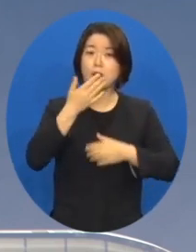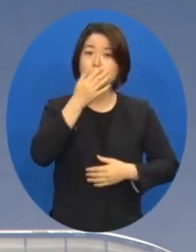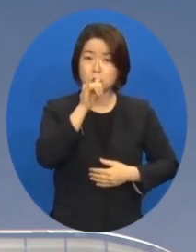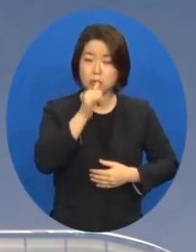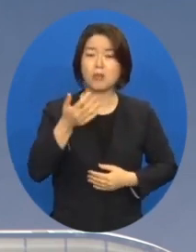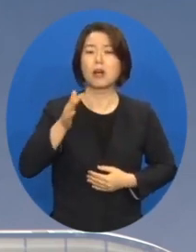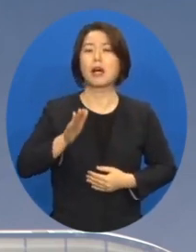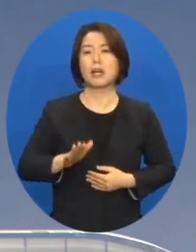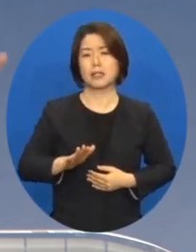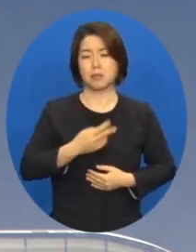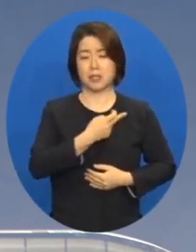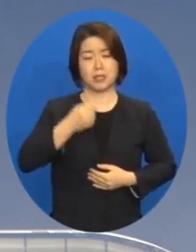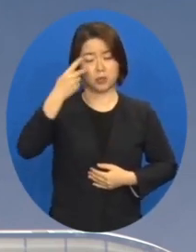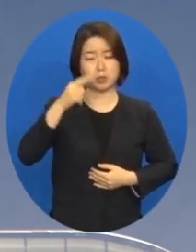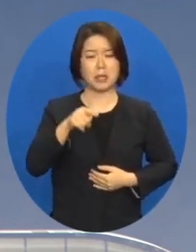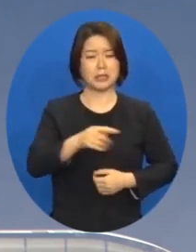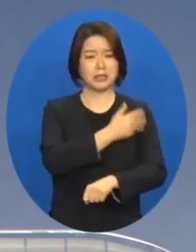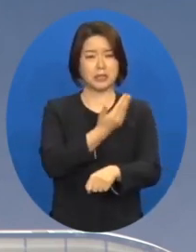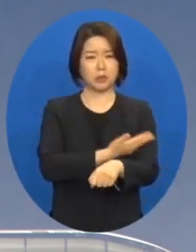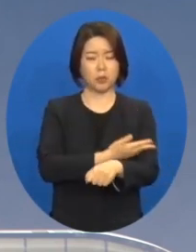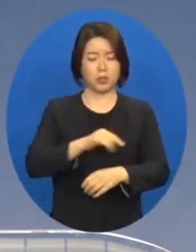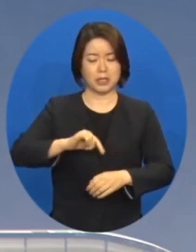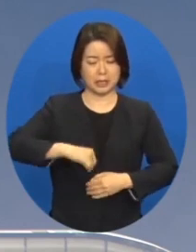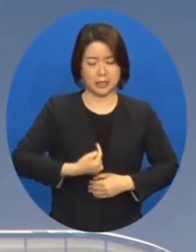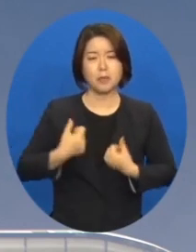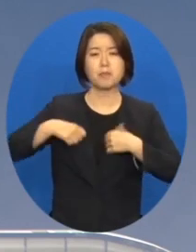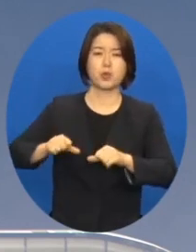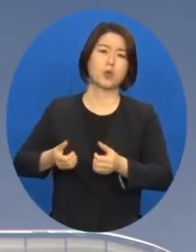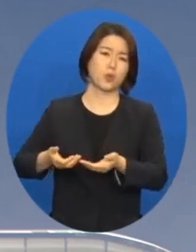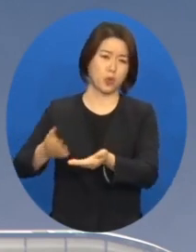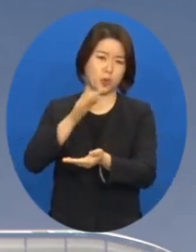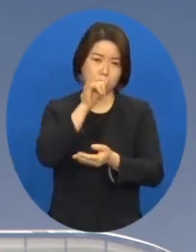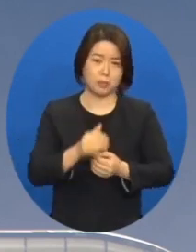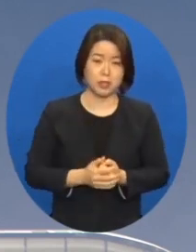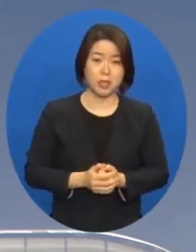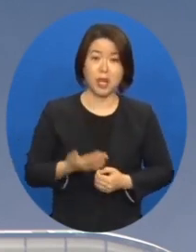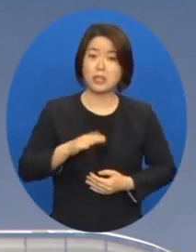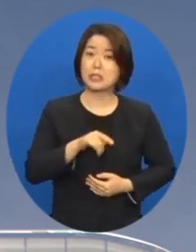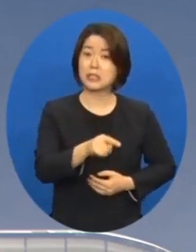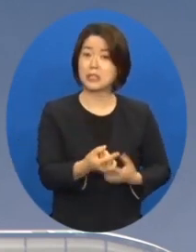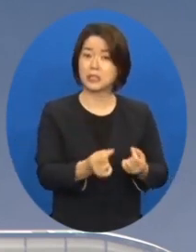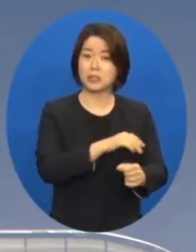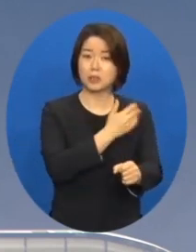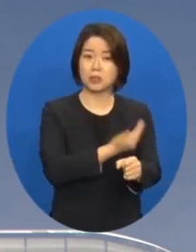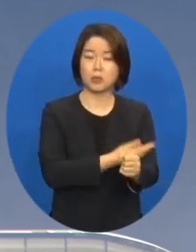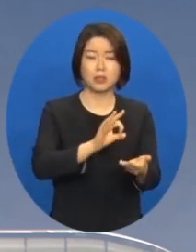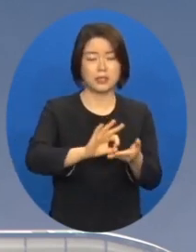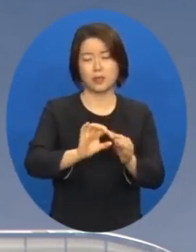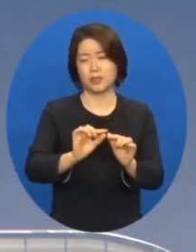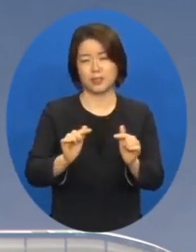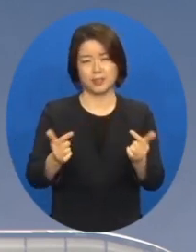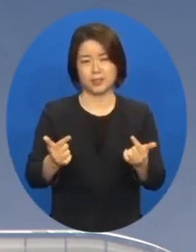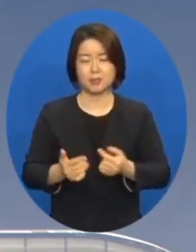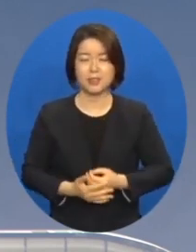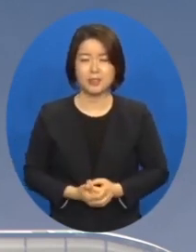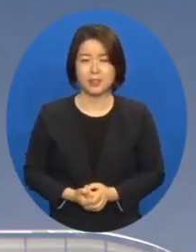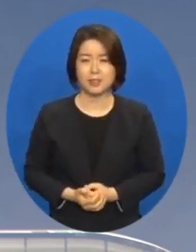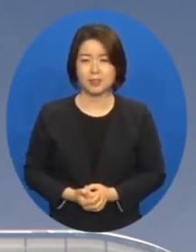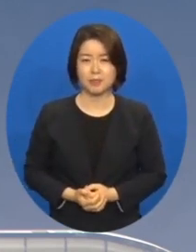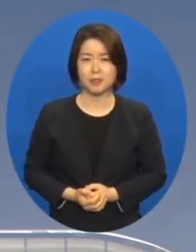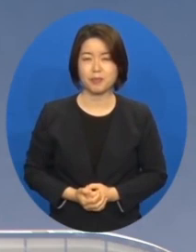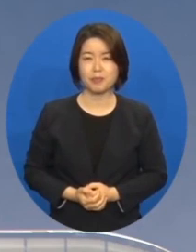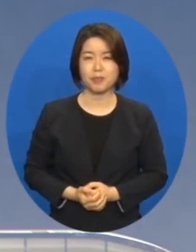스스로 포기했다는 것입니다. 12절에 그러나 우리는 이런 권리를 쓰지 않았습니다.